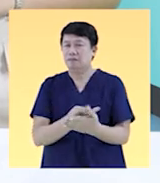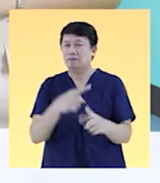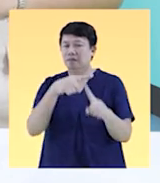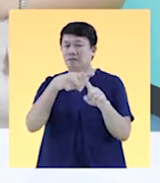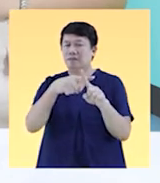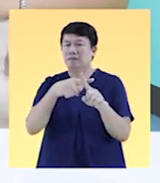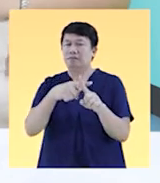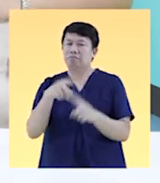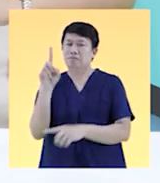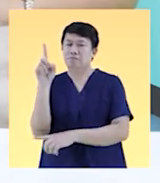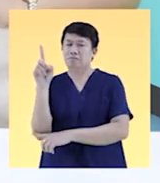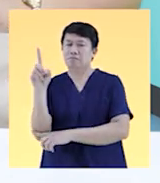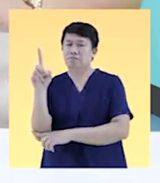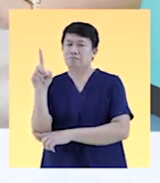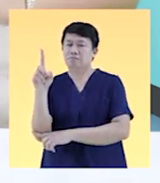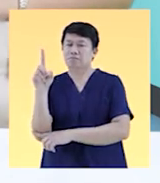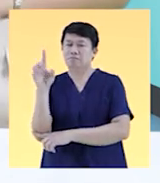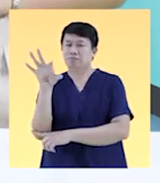5,248 pesos plus